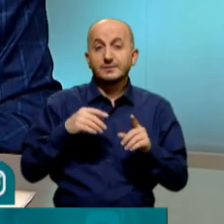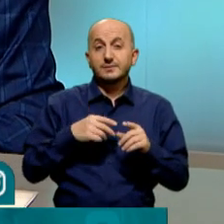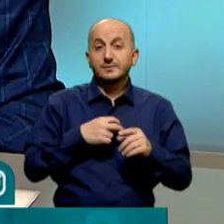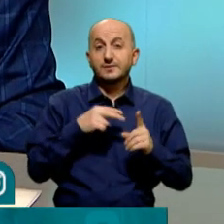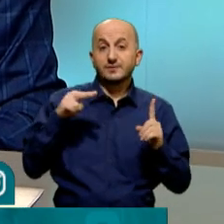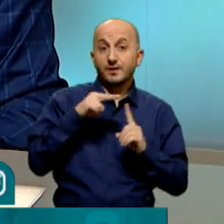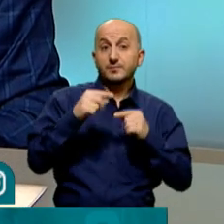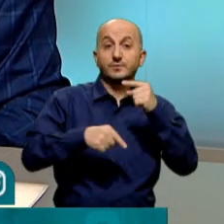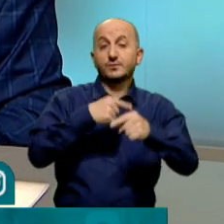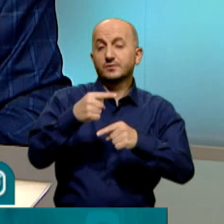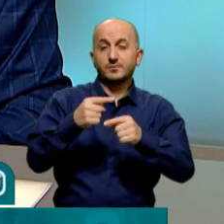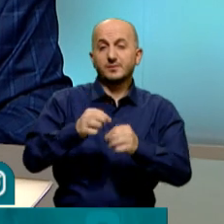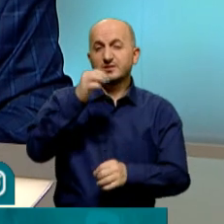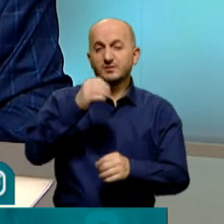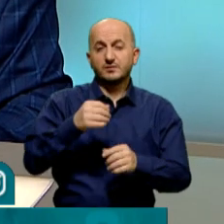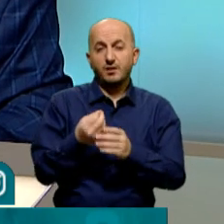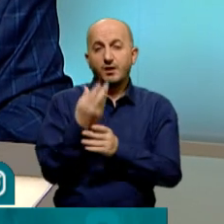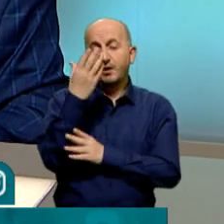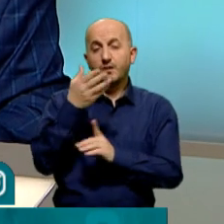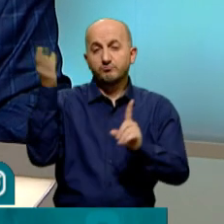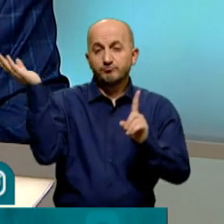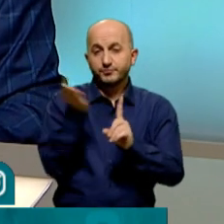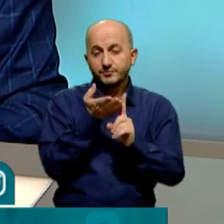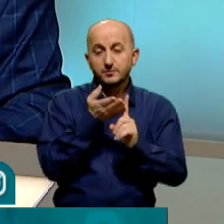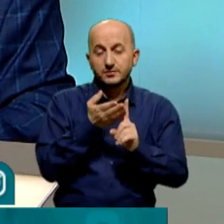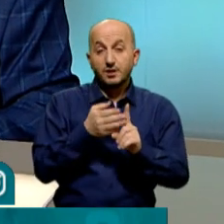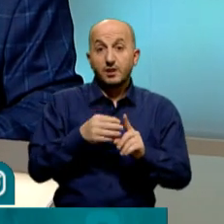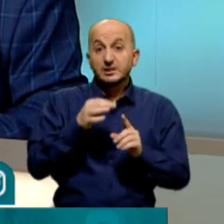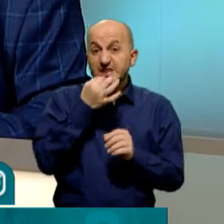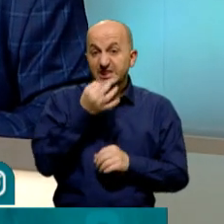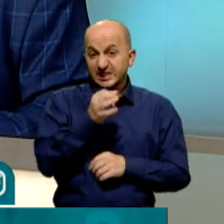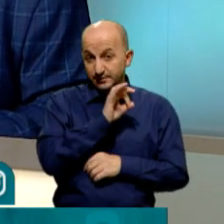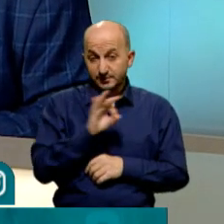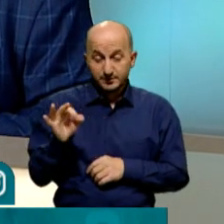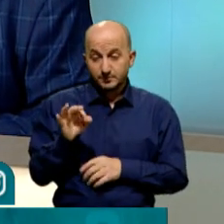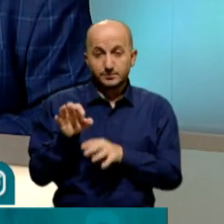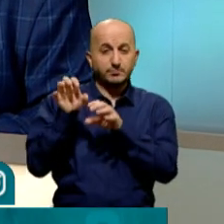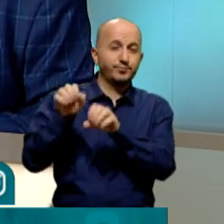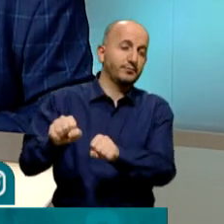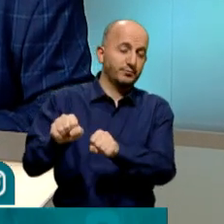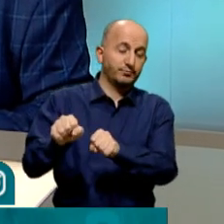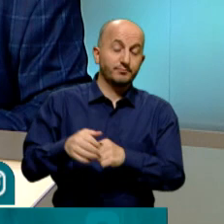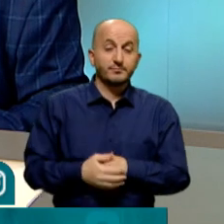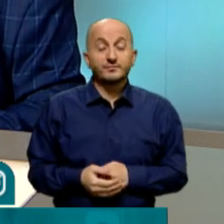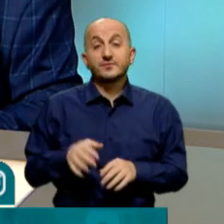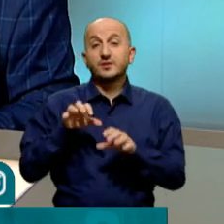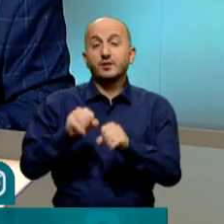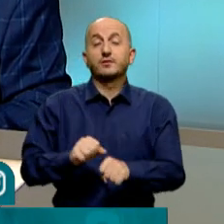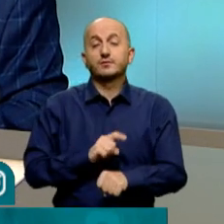ağaç kesmiş Hazreti Ömer Efendimiz'den izinsiz olarak ve yakalanmış.